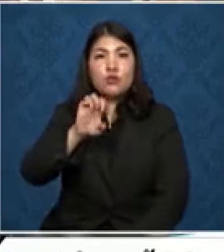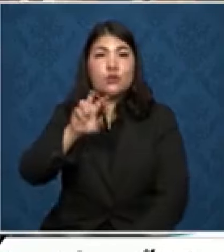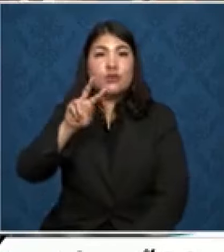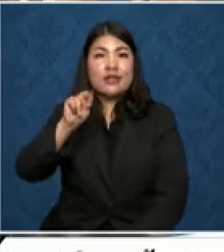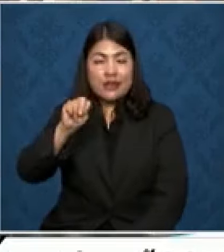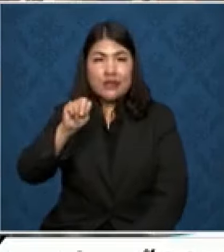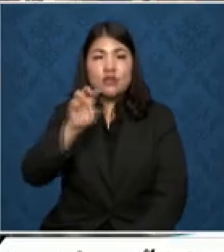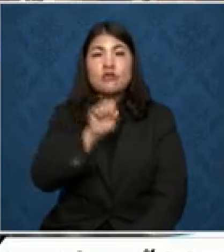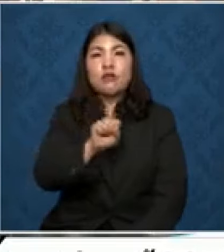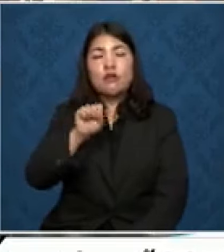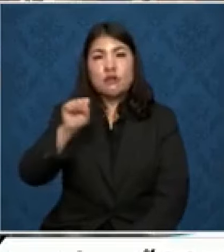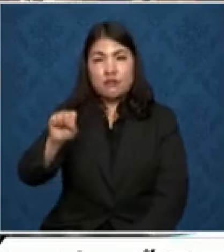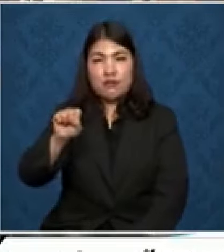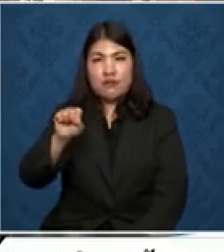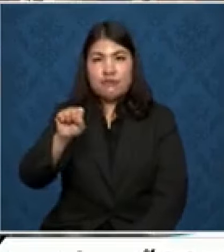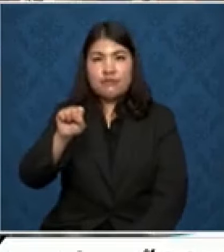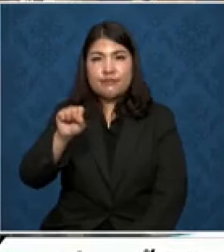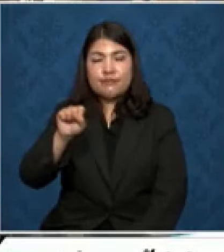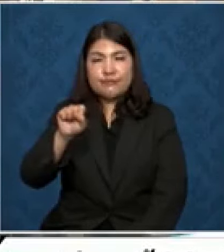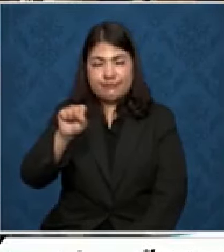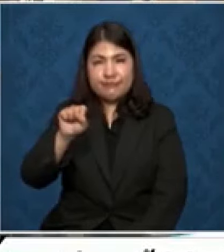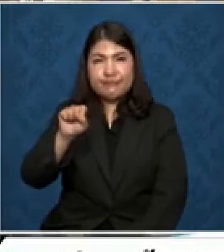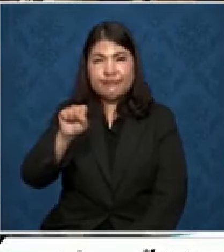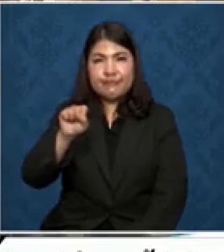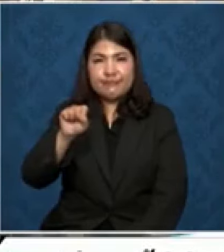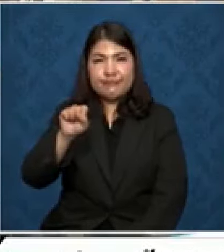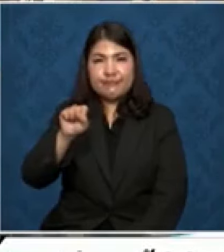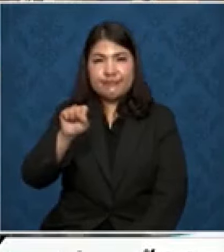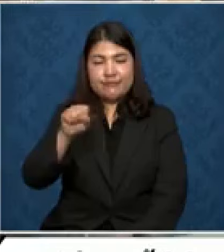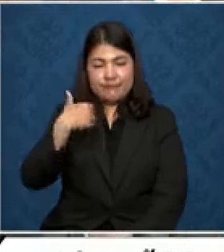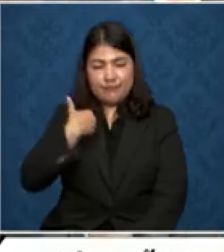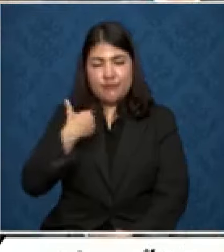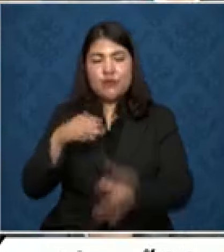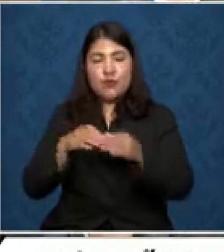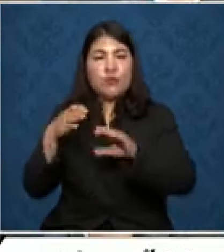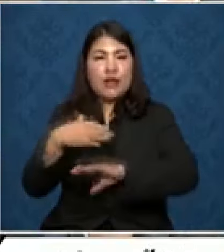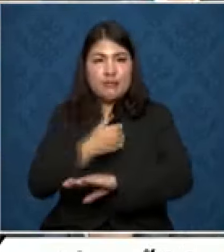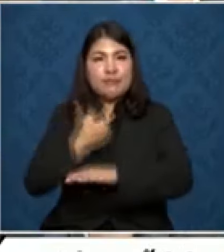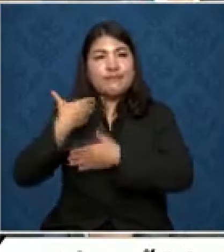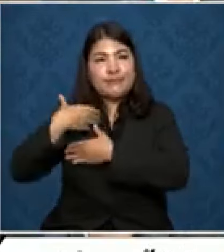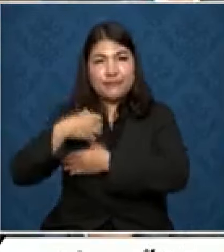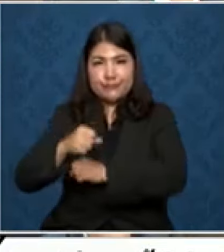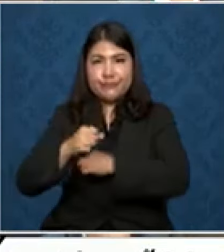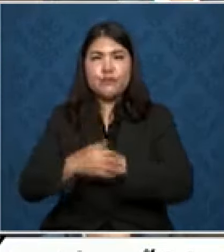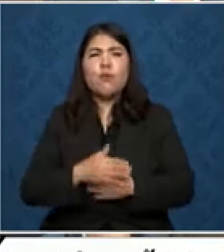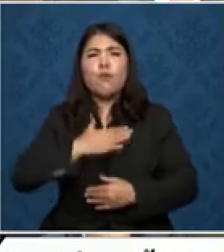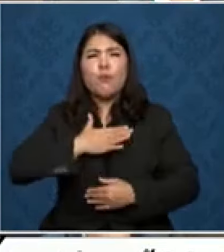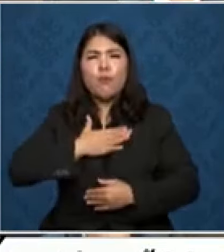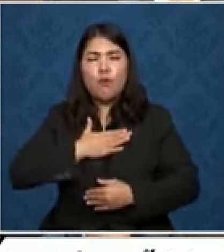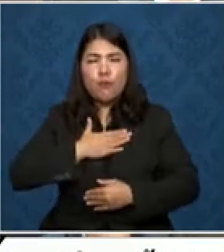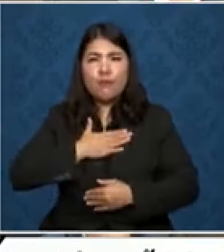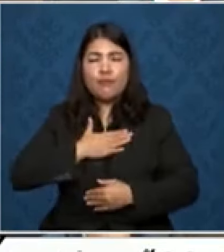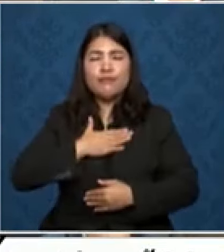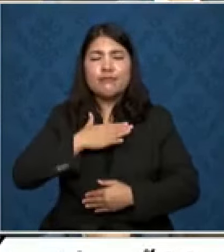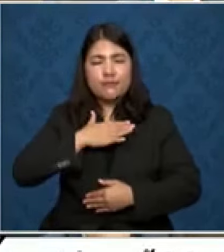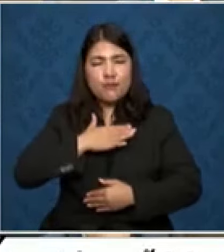สมาชิกสภาผู้แทนราษฎรบัญชีรายชื่อพรรคประชาธิปัตย์กระผมเป็นผู้หนึ่ง